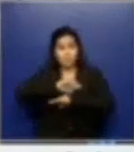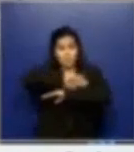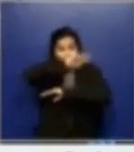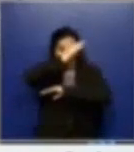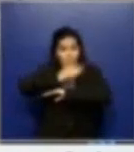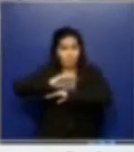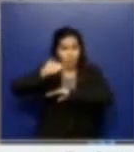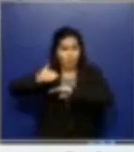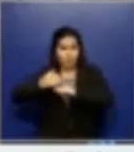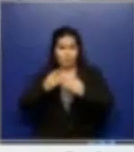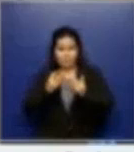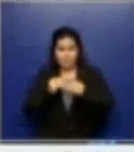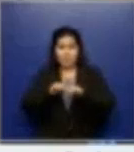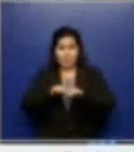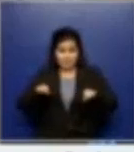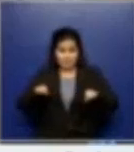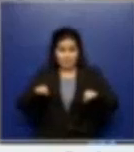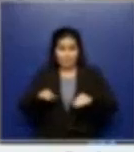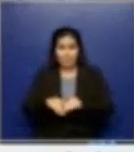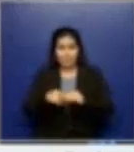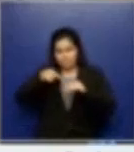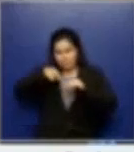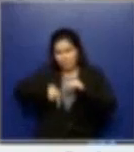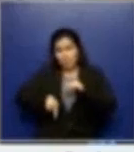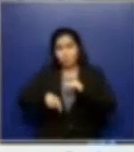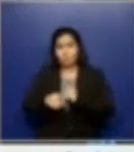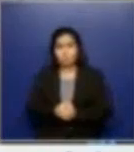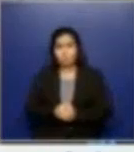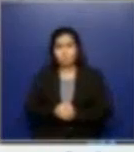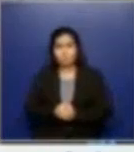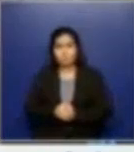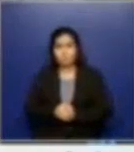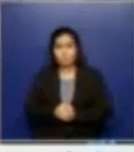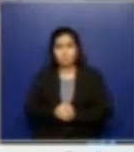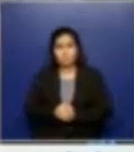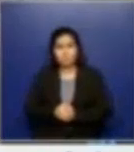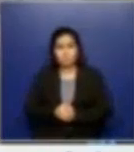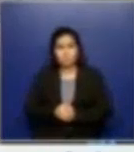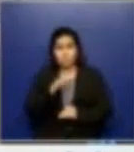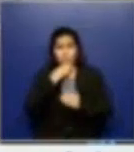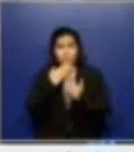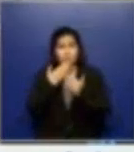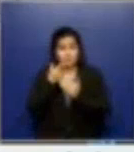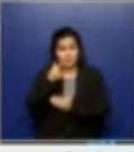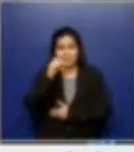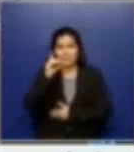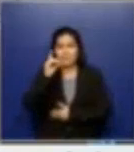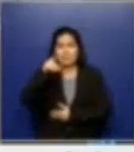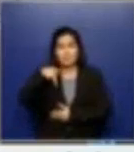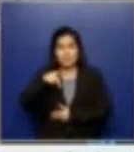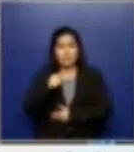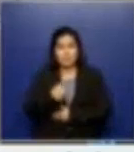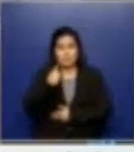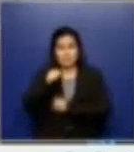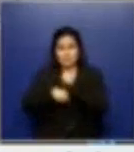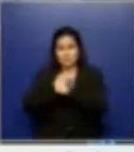งมีพื้นดินอยู่ตรงกลางมีเหวอยู่ข้างล่างถ้างบประมาณ GDP มันดีตอนปี4-5-4-6พวกผมเป็นรัฐบ